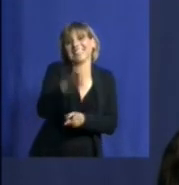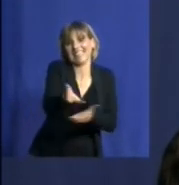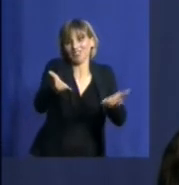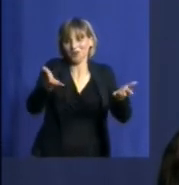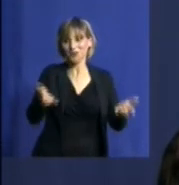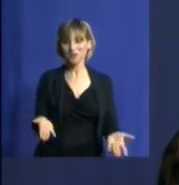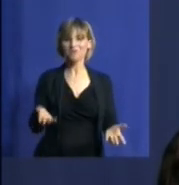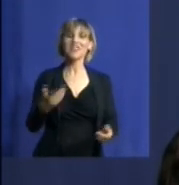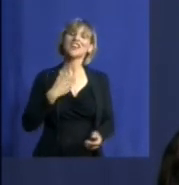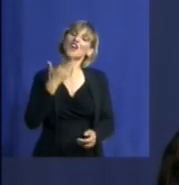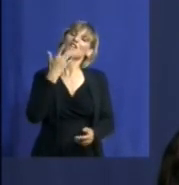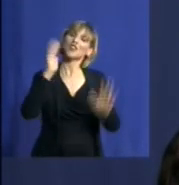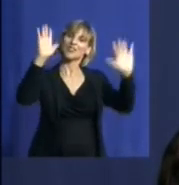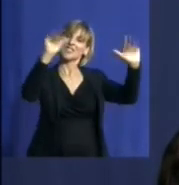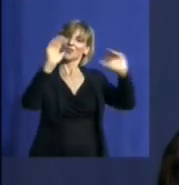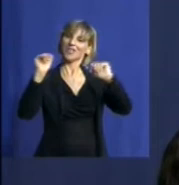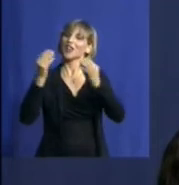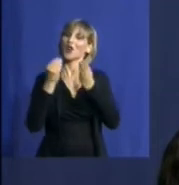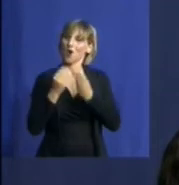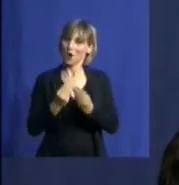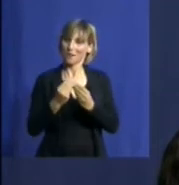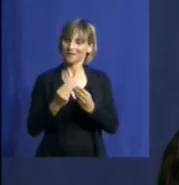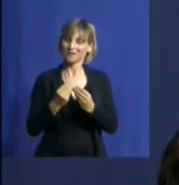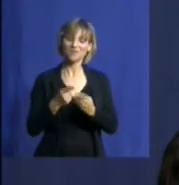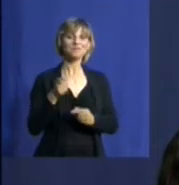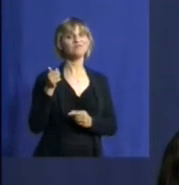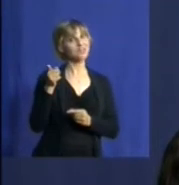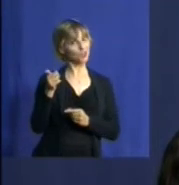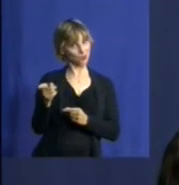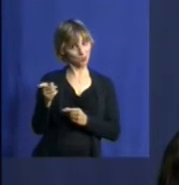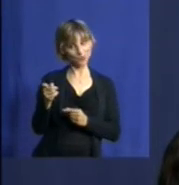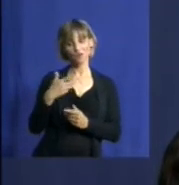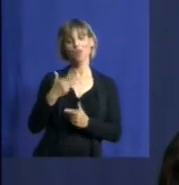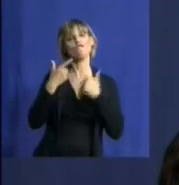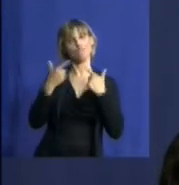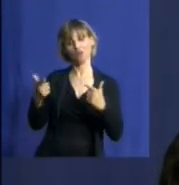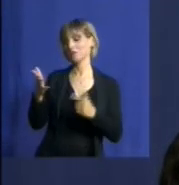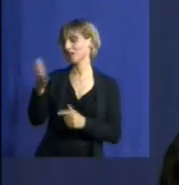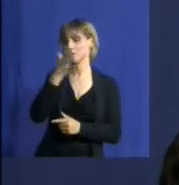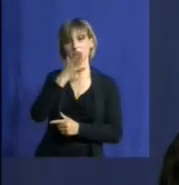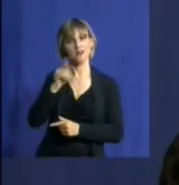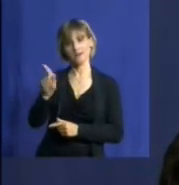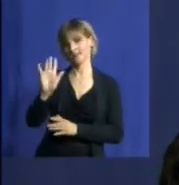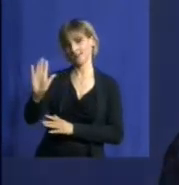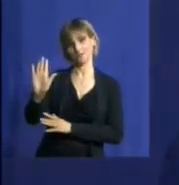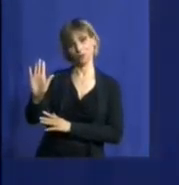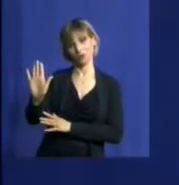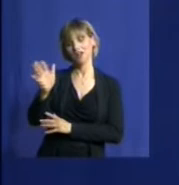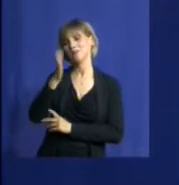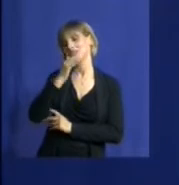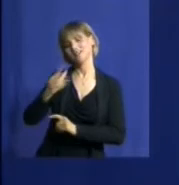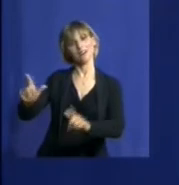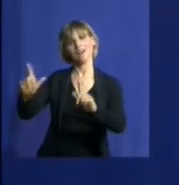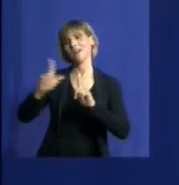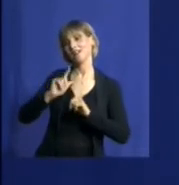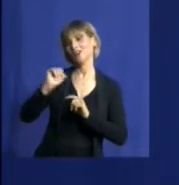io per salutarti ti dico questo, dico che sei fortunata intanto per la bellezza che hai. Per la bellezza che ci hai regalato